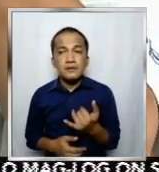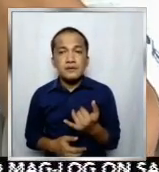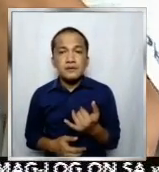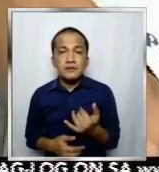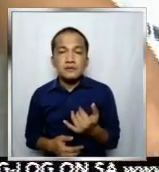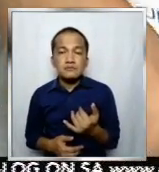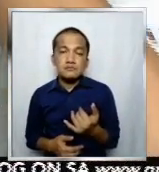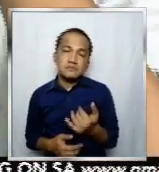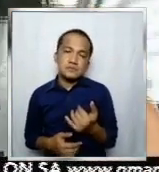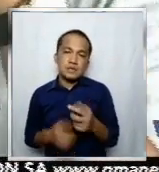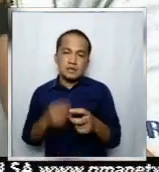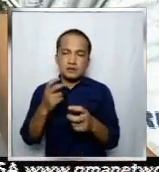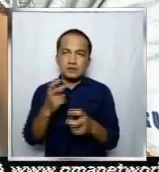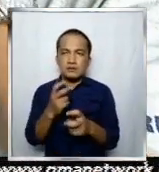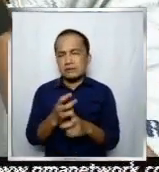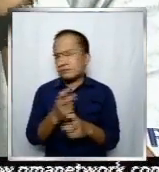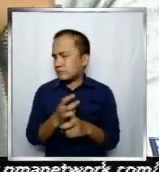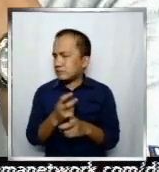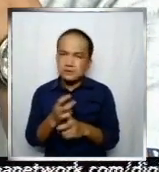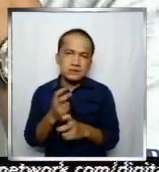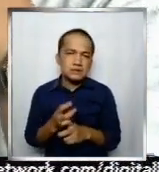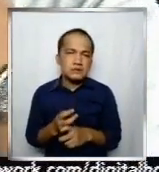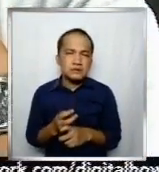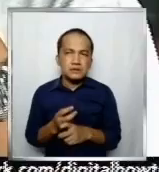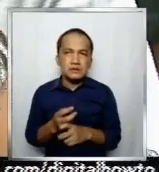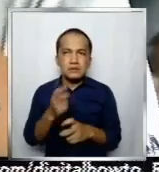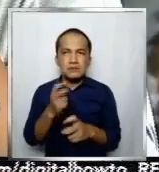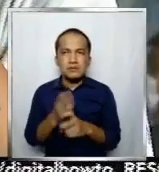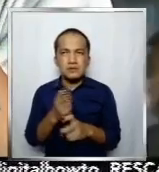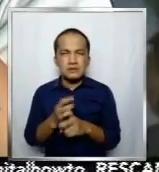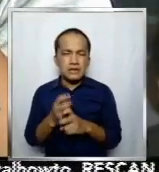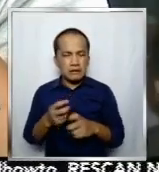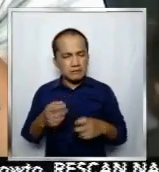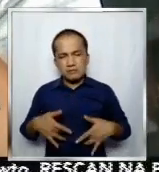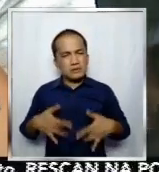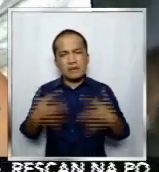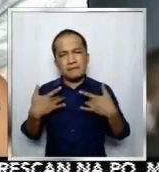sirap, naiyak ako. Sirap kasi ng buhay.